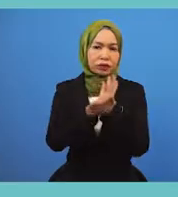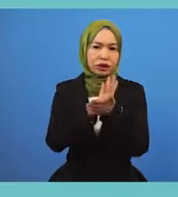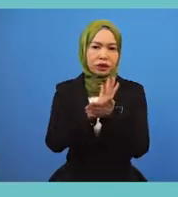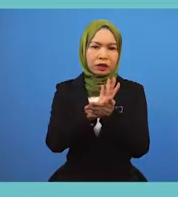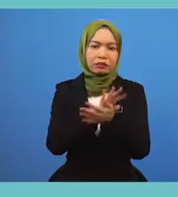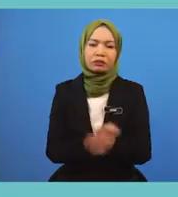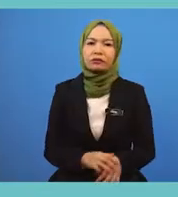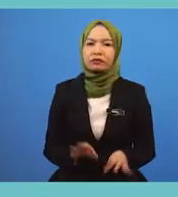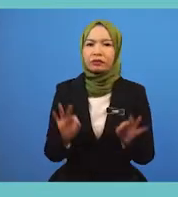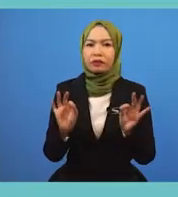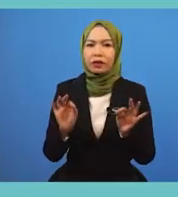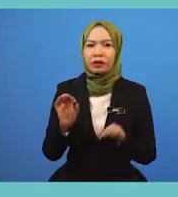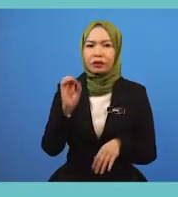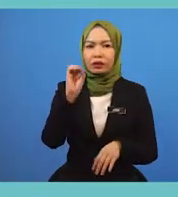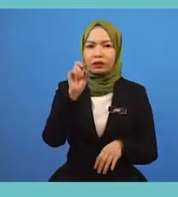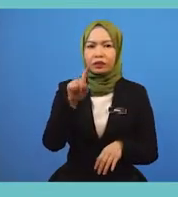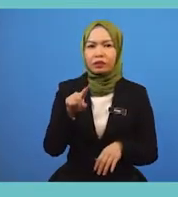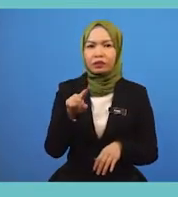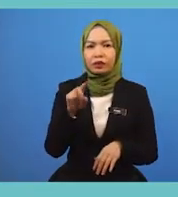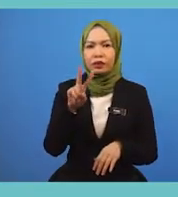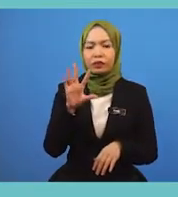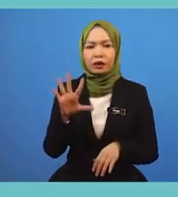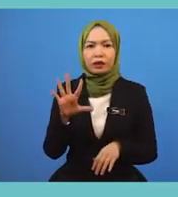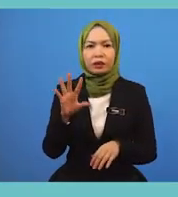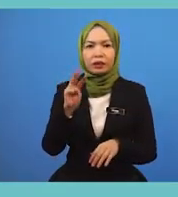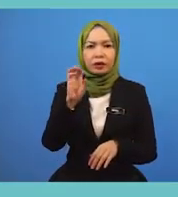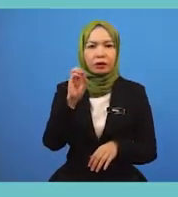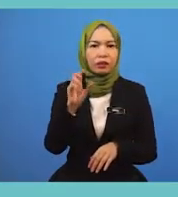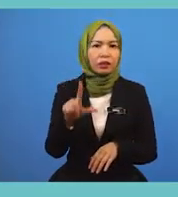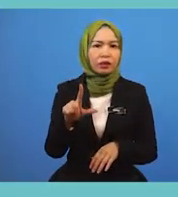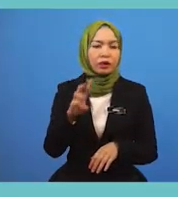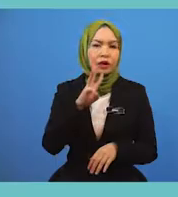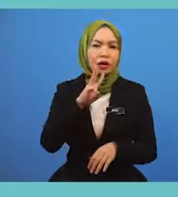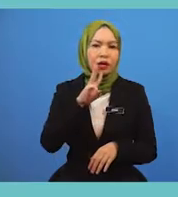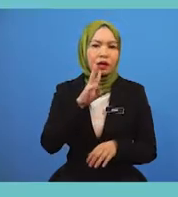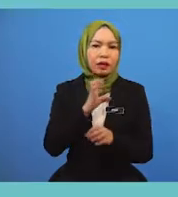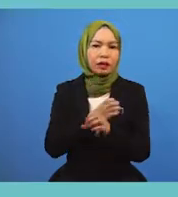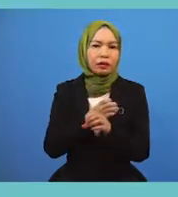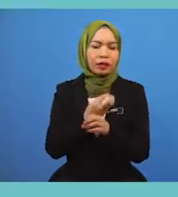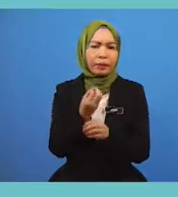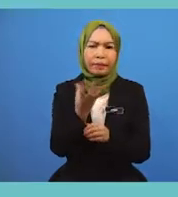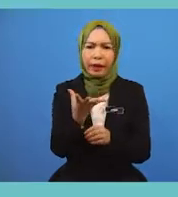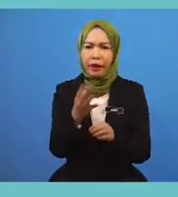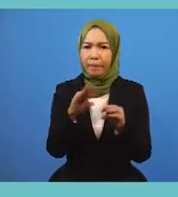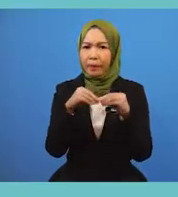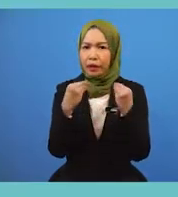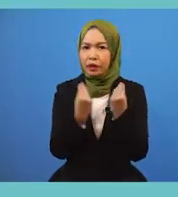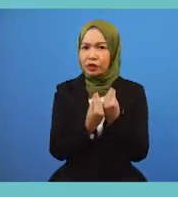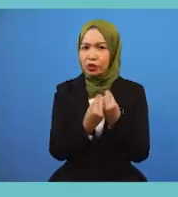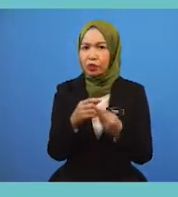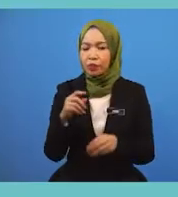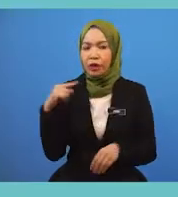apabila 0.25 mol air terbentuk, berapakah jumlah tenaga haba